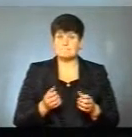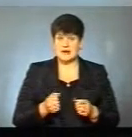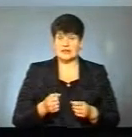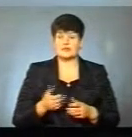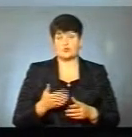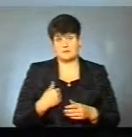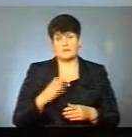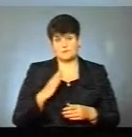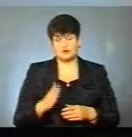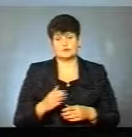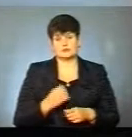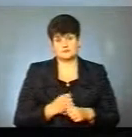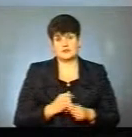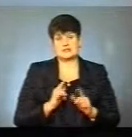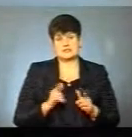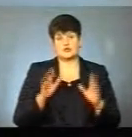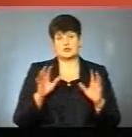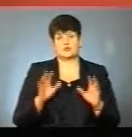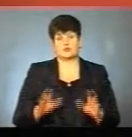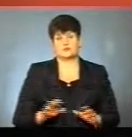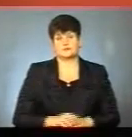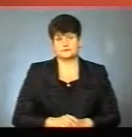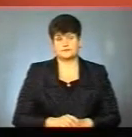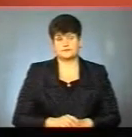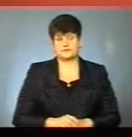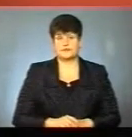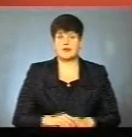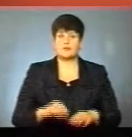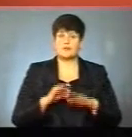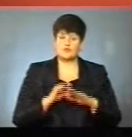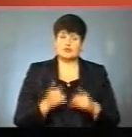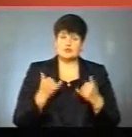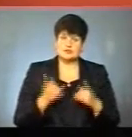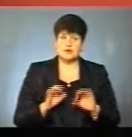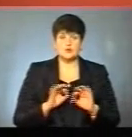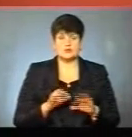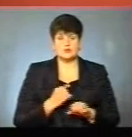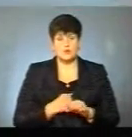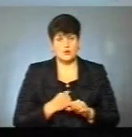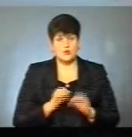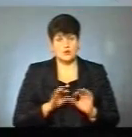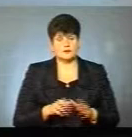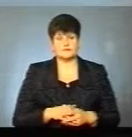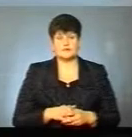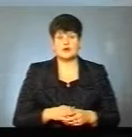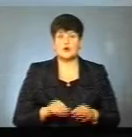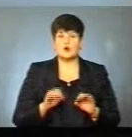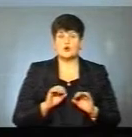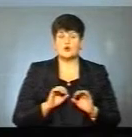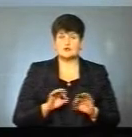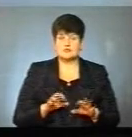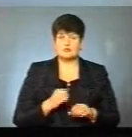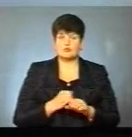відповідно, ми будемо діяти в межах законодавства. Чи проводиться зараз роз'яснювальна робота? Роз'яснювальна робота